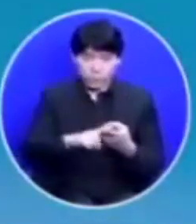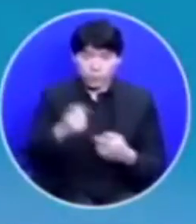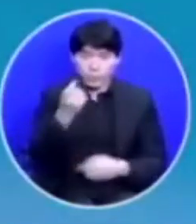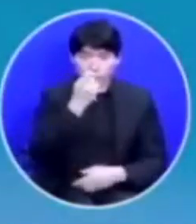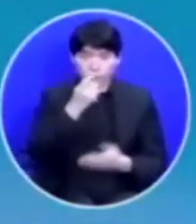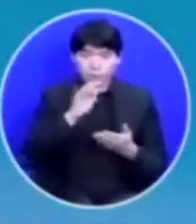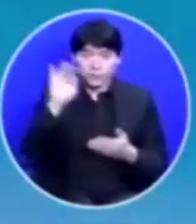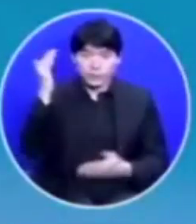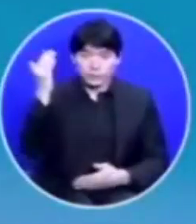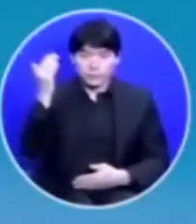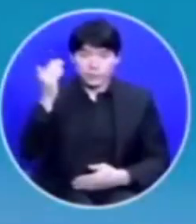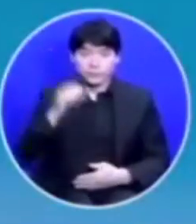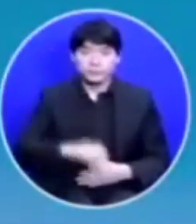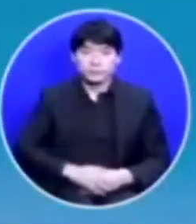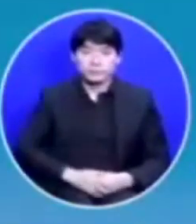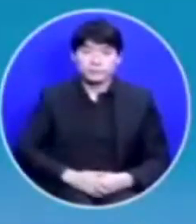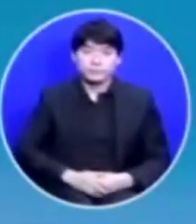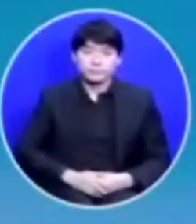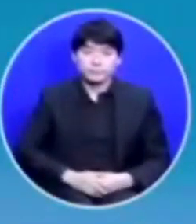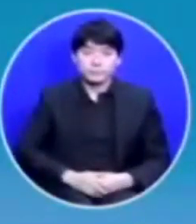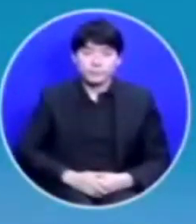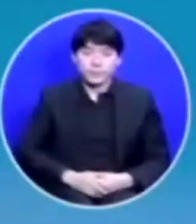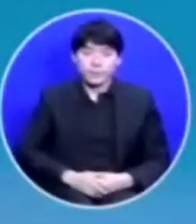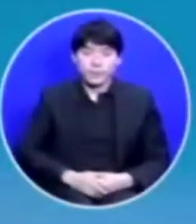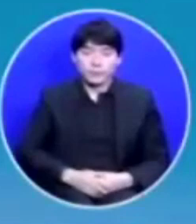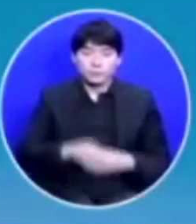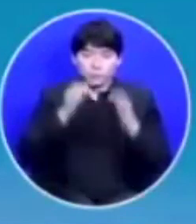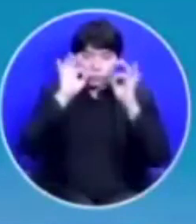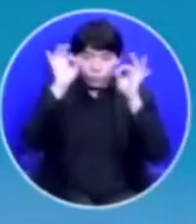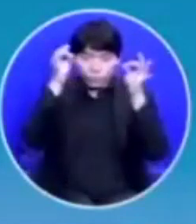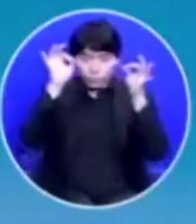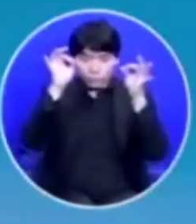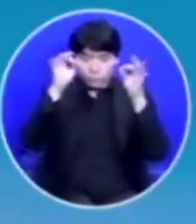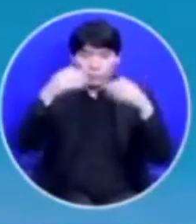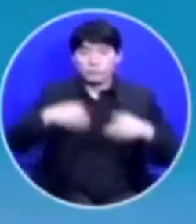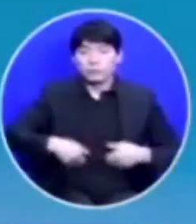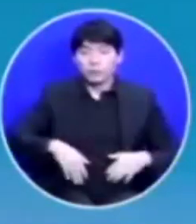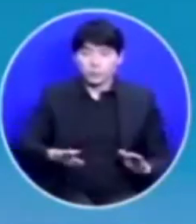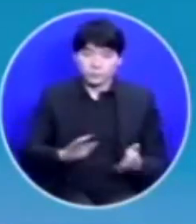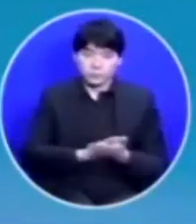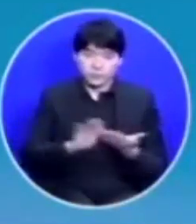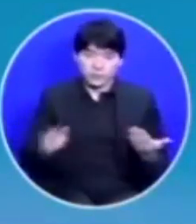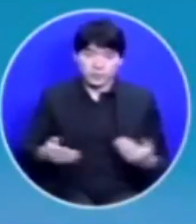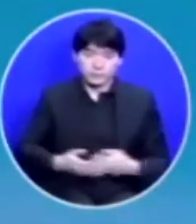됩니다 전어 노력하고 애쓸 것도 없어요